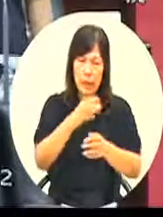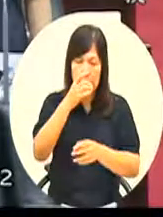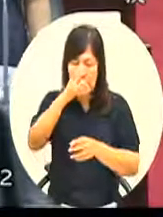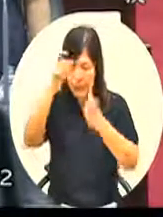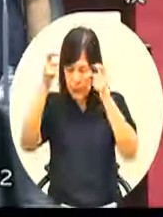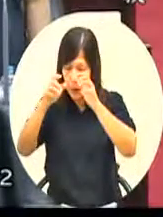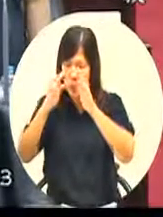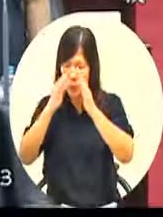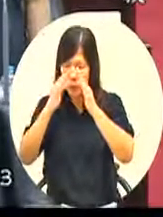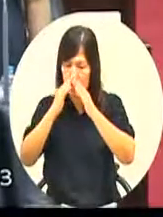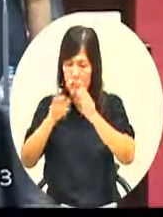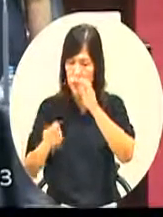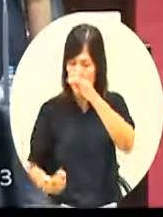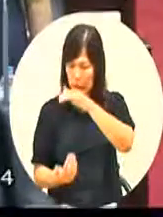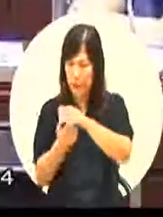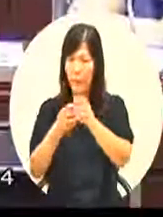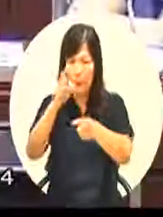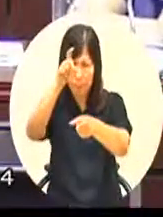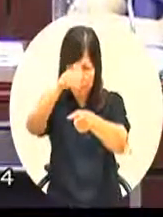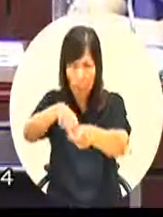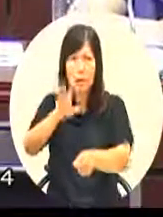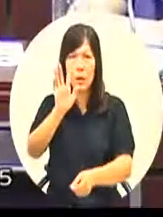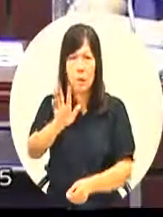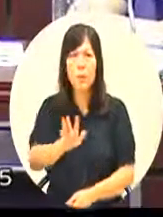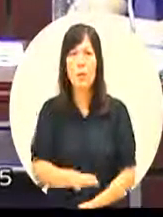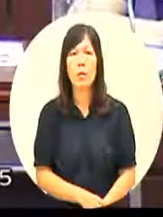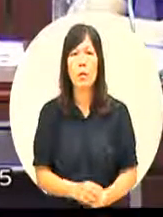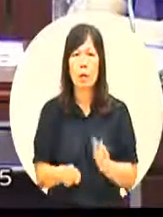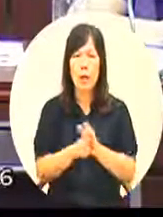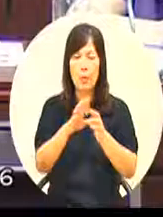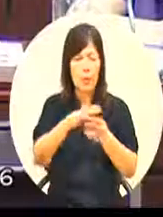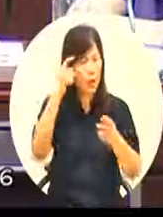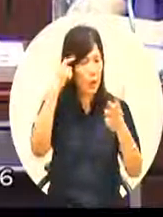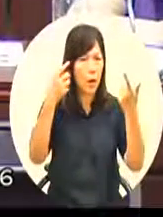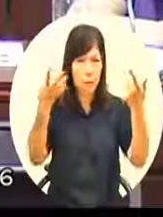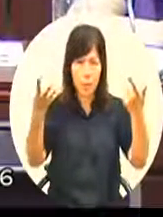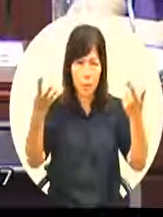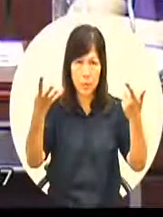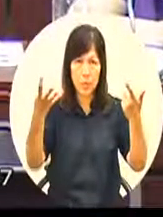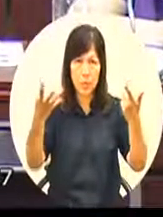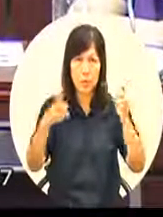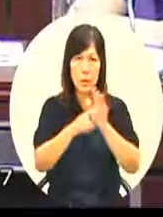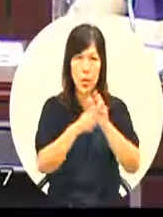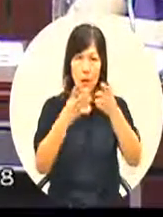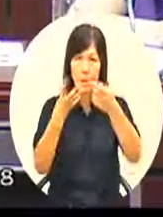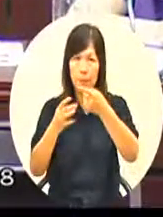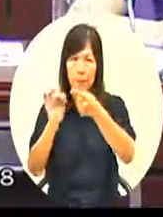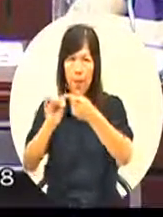效？ 何议员进一步的问了，其实我们要达到6:4的话，40%里头要增加